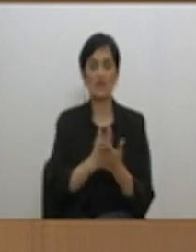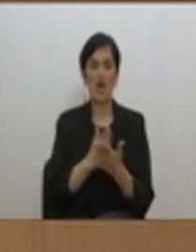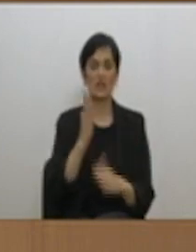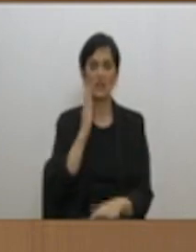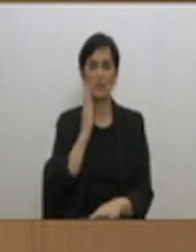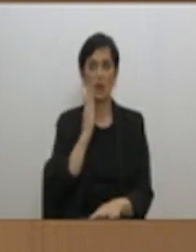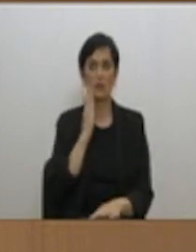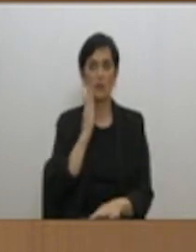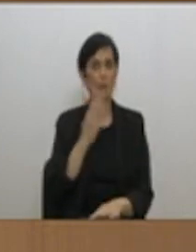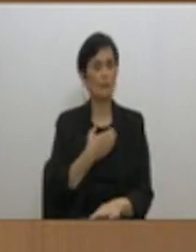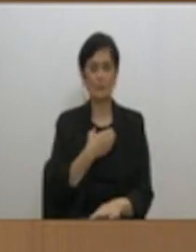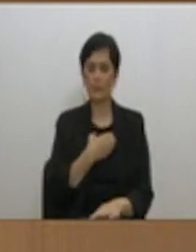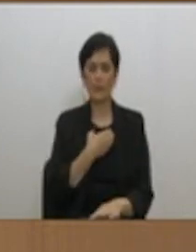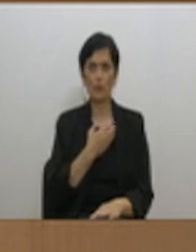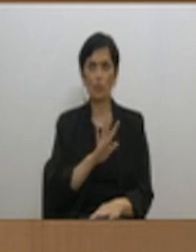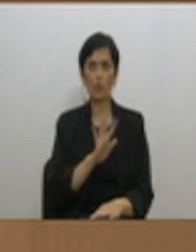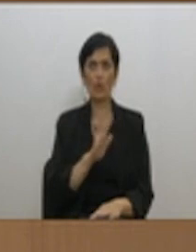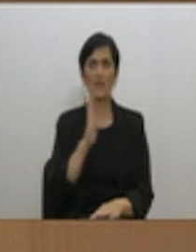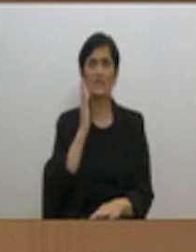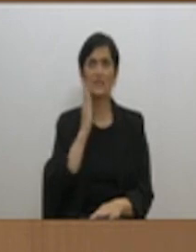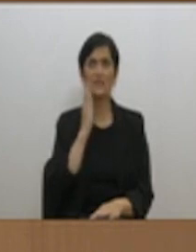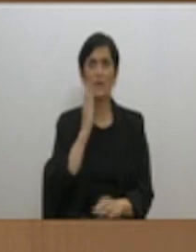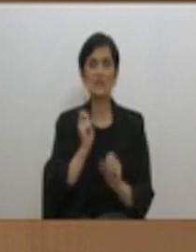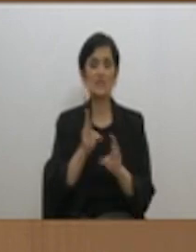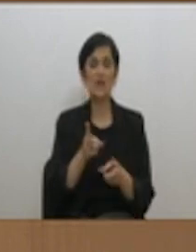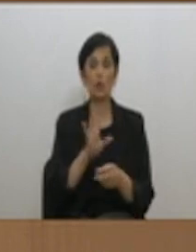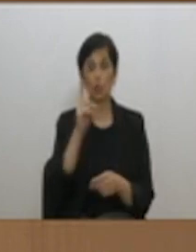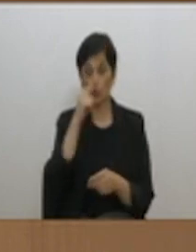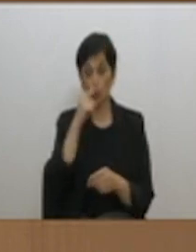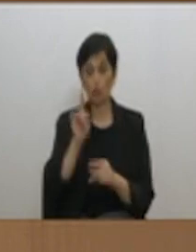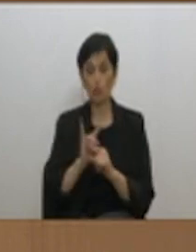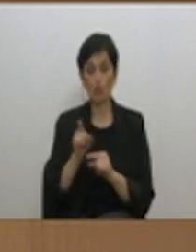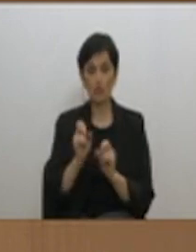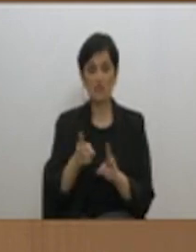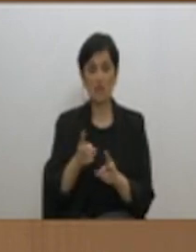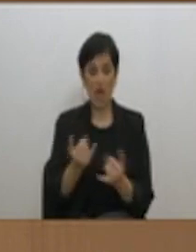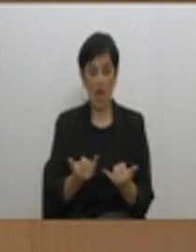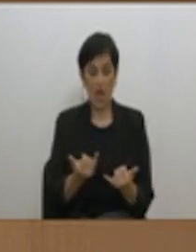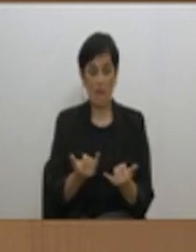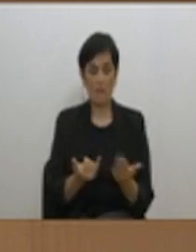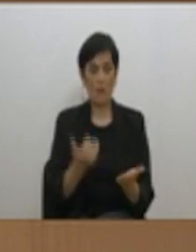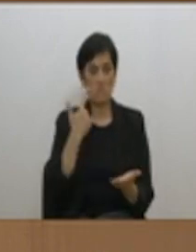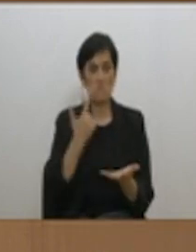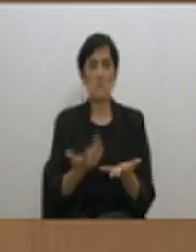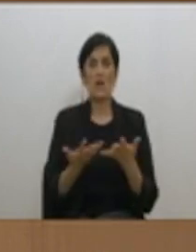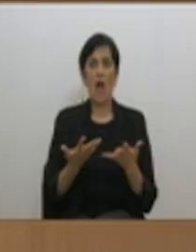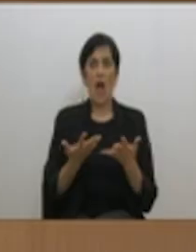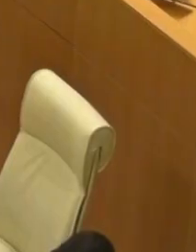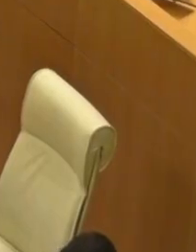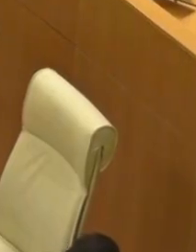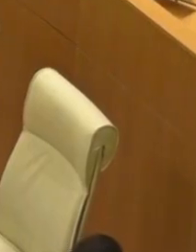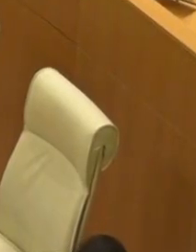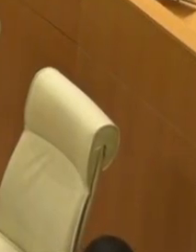სიმართლე. ნუ გაშინიათ, არ არის სიმართლე საშიში, ტყუილია საშიში, რომელშიც ახლა ძალიან მკაფიოდ